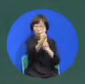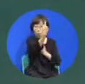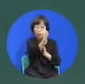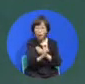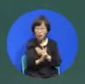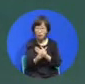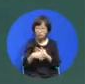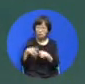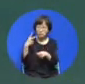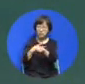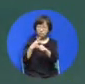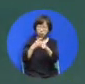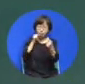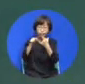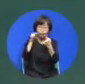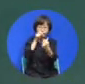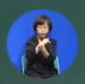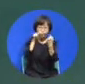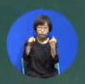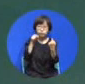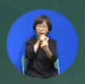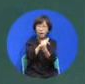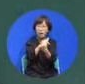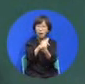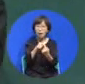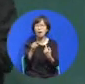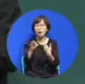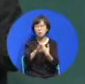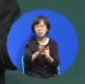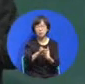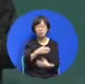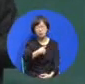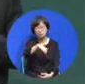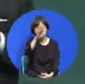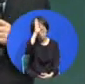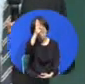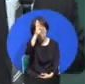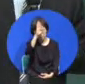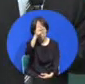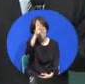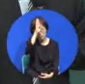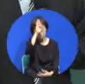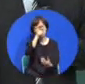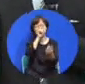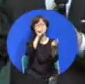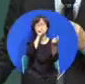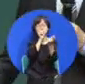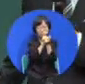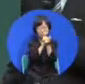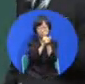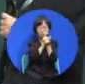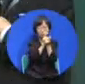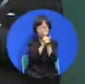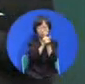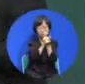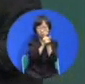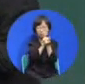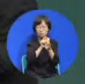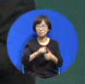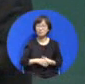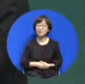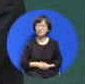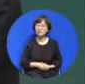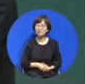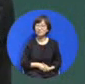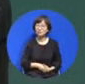굉장히 본인이 모르게 병이 들어요. If they continue to go on without having true communication,